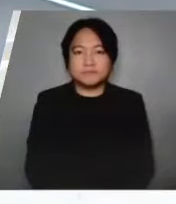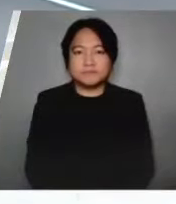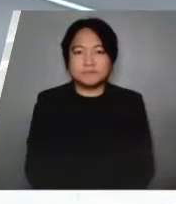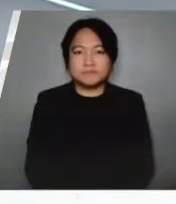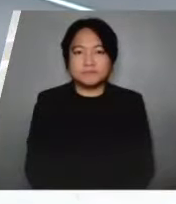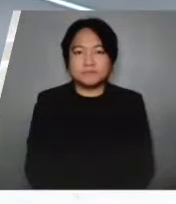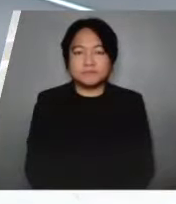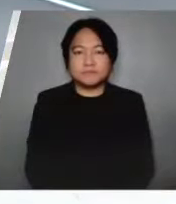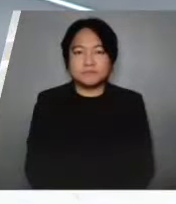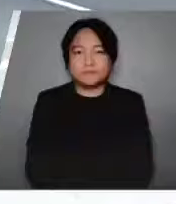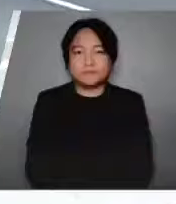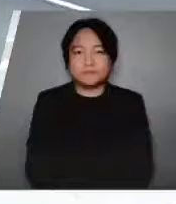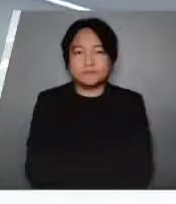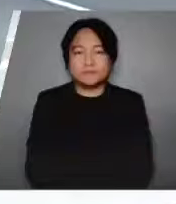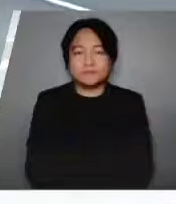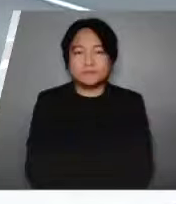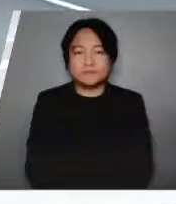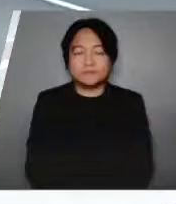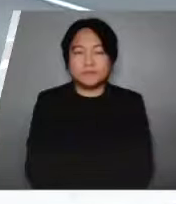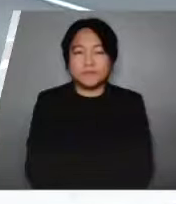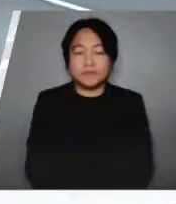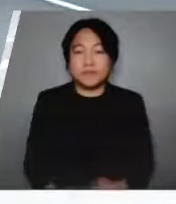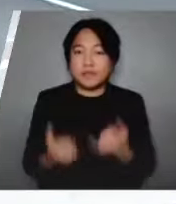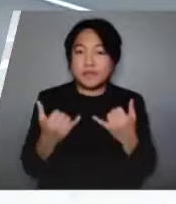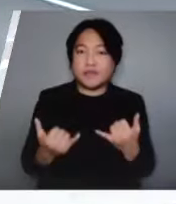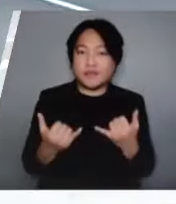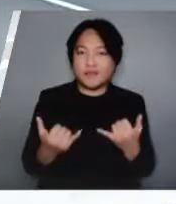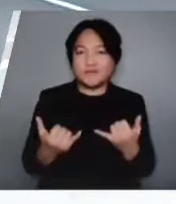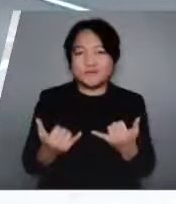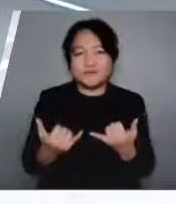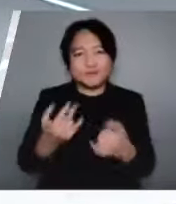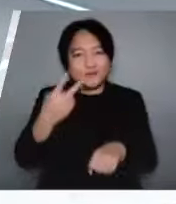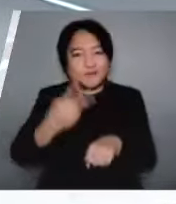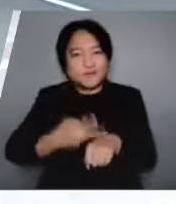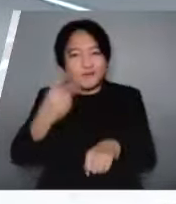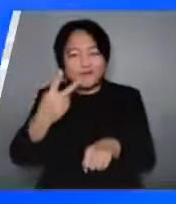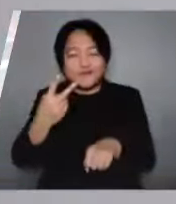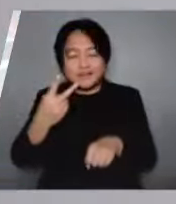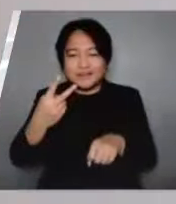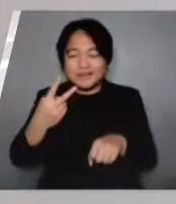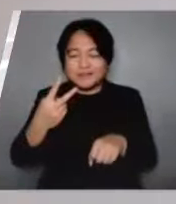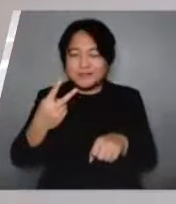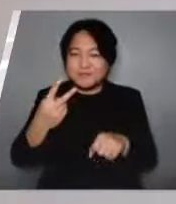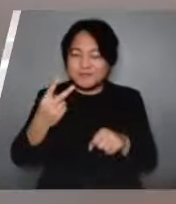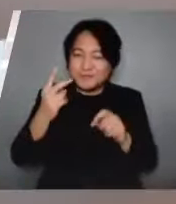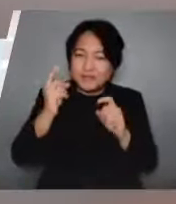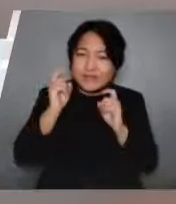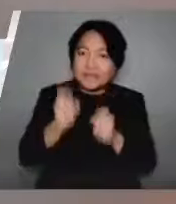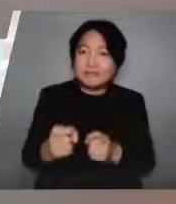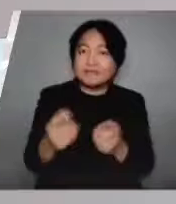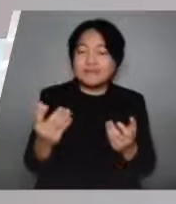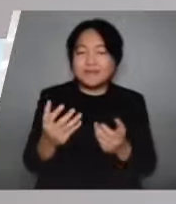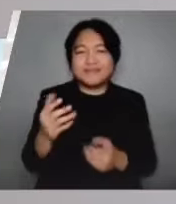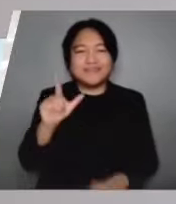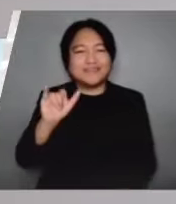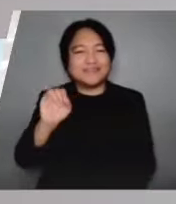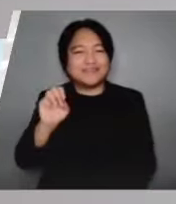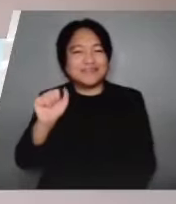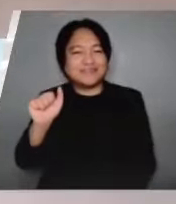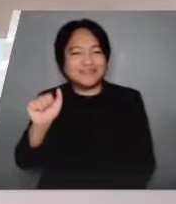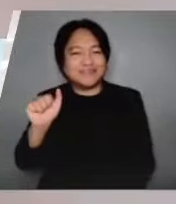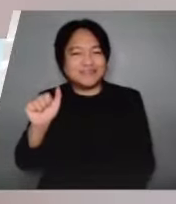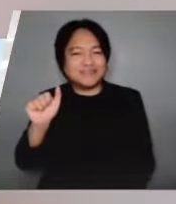Dobleng sorpresa ang hatid sa Blinks ngayong gabi. Magkasunod ang anunsyo ni Lisa sa social media. May